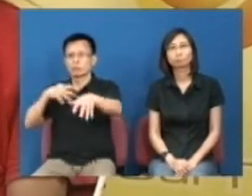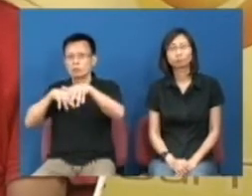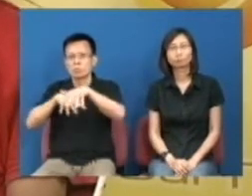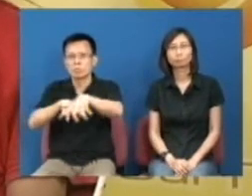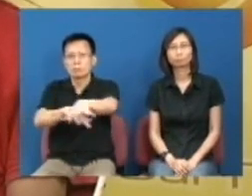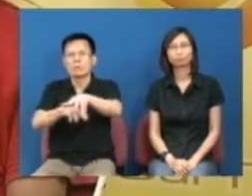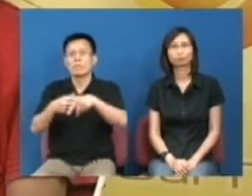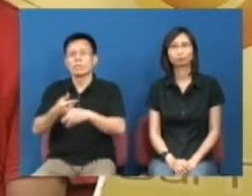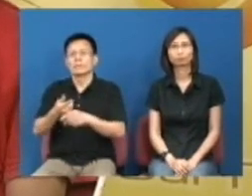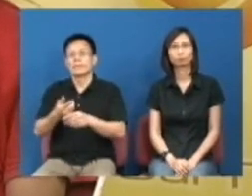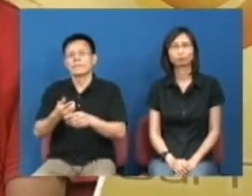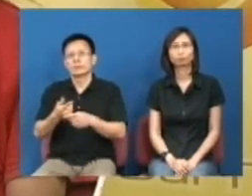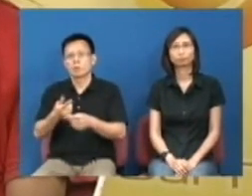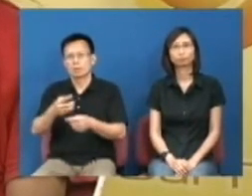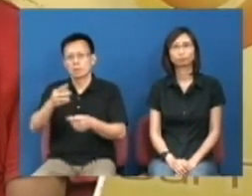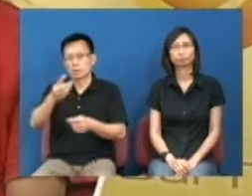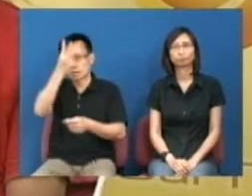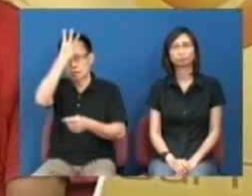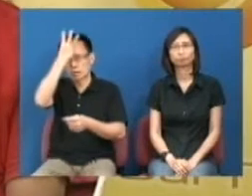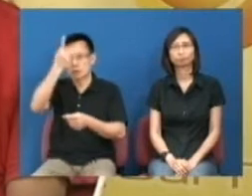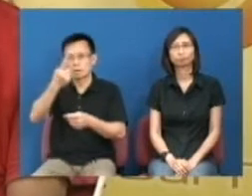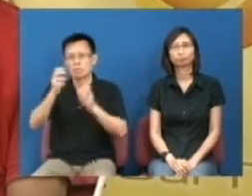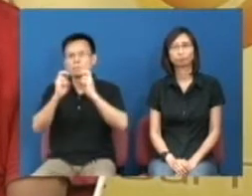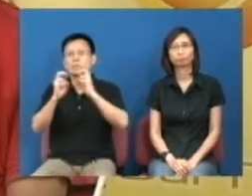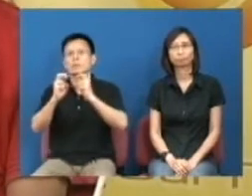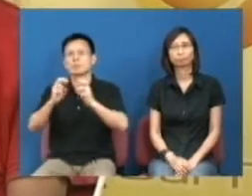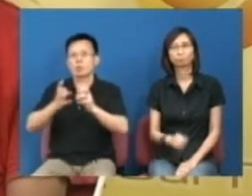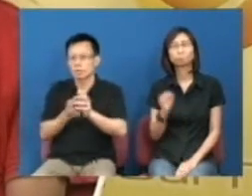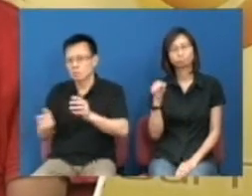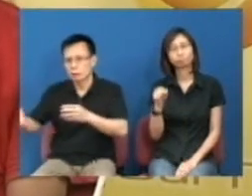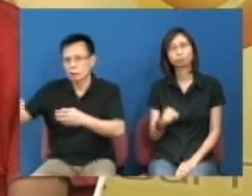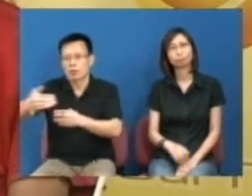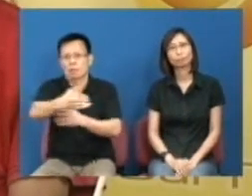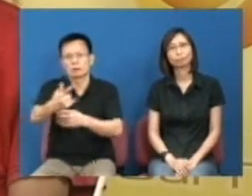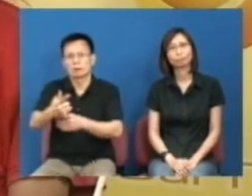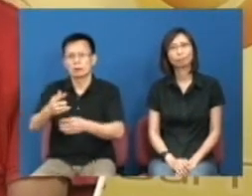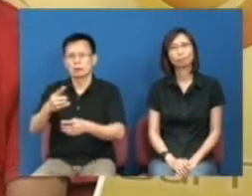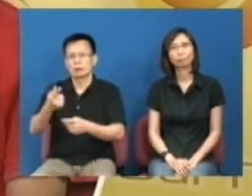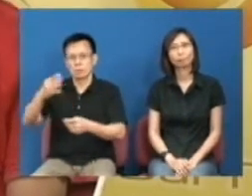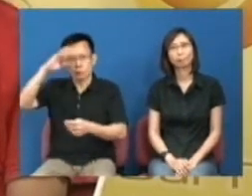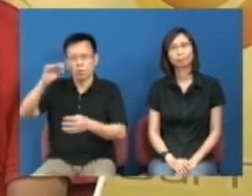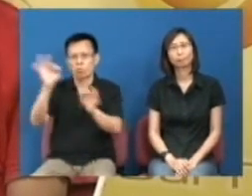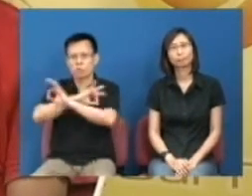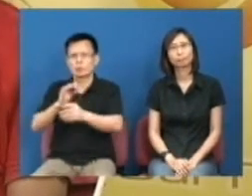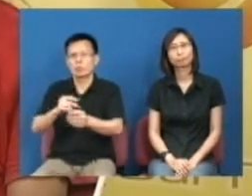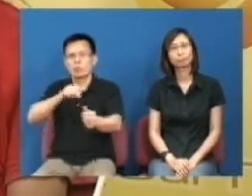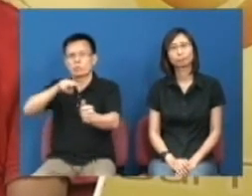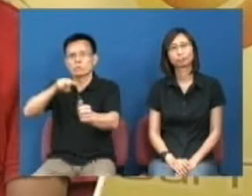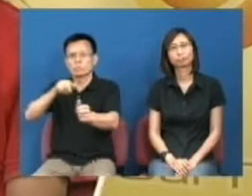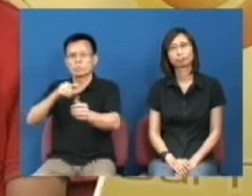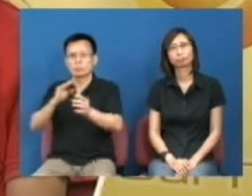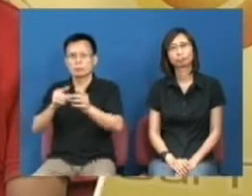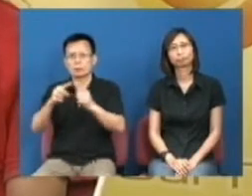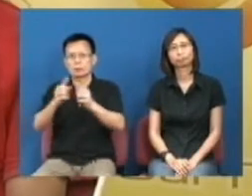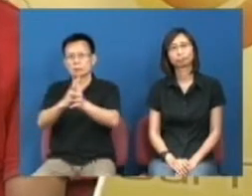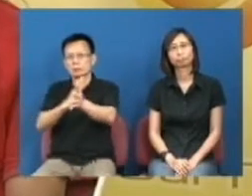在天后那邊站入嚟，你兜好大個圈，他覺得咁樣就可以控制到人流啦，咁樣樣。